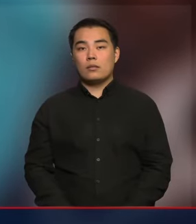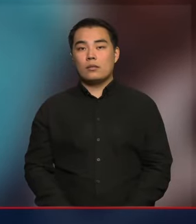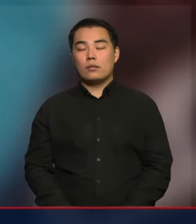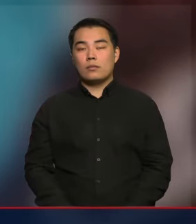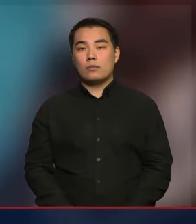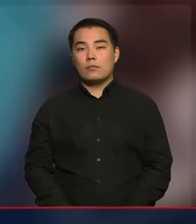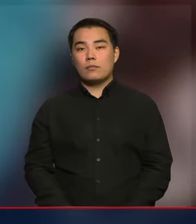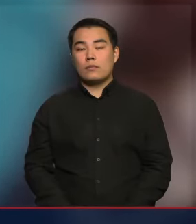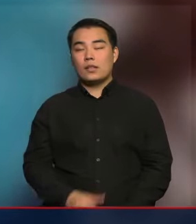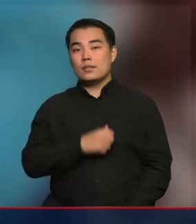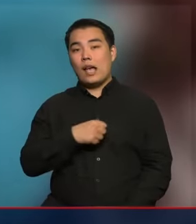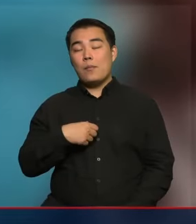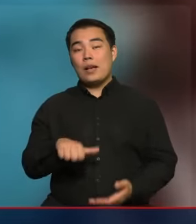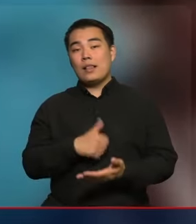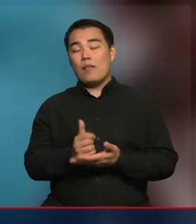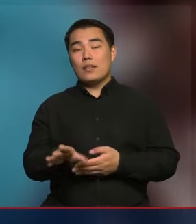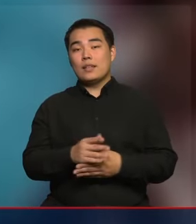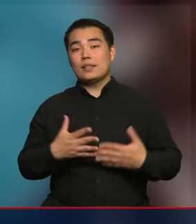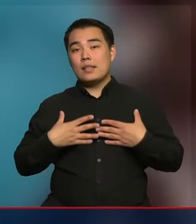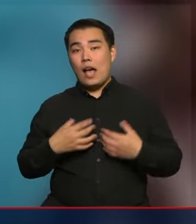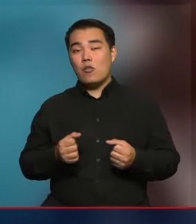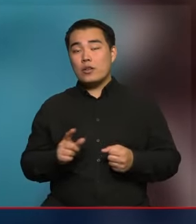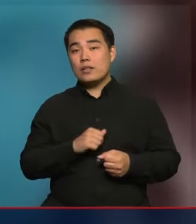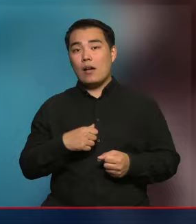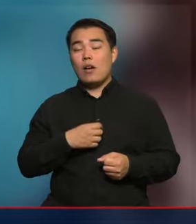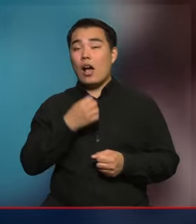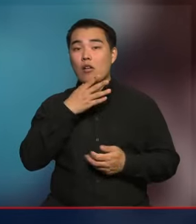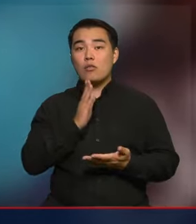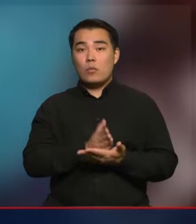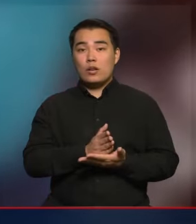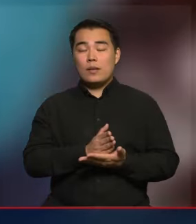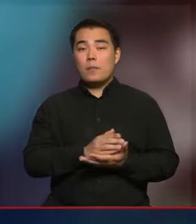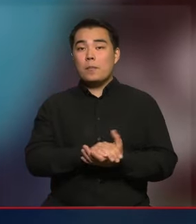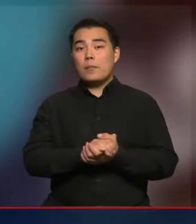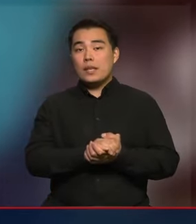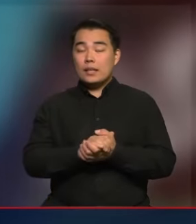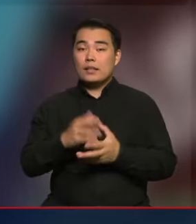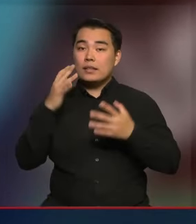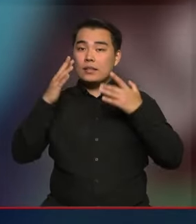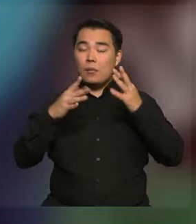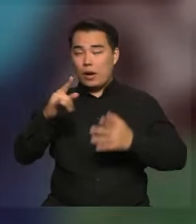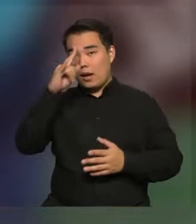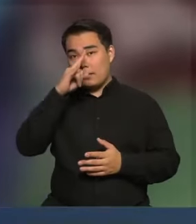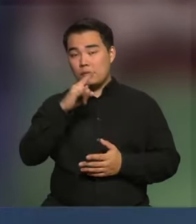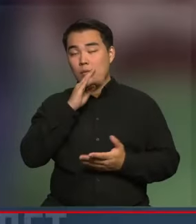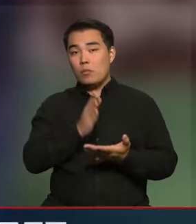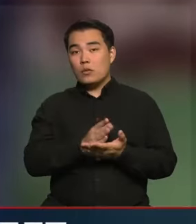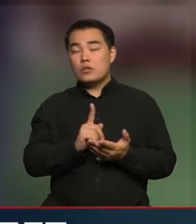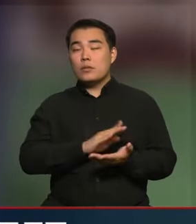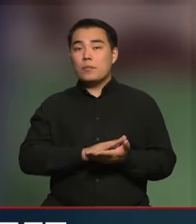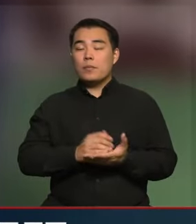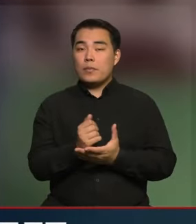соответственно самое главное всем здоровья Пусть всё будет хорошо мирного нам неба пусть в Казахстане царит мир и